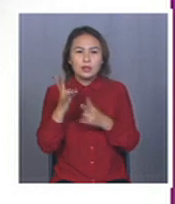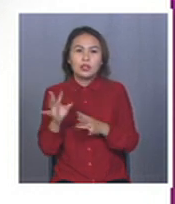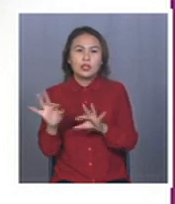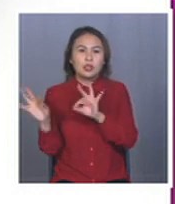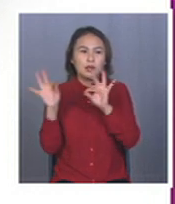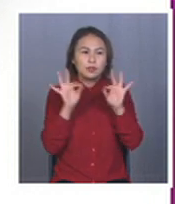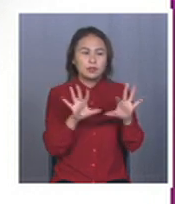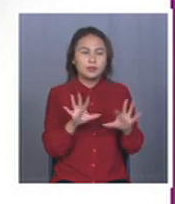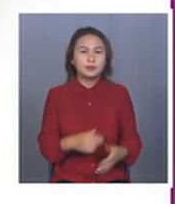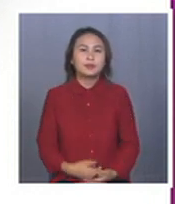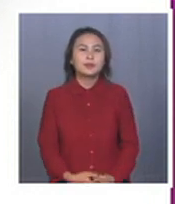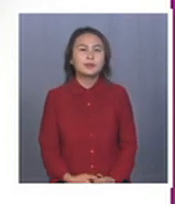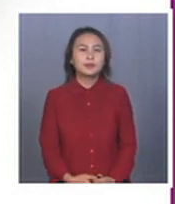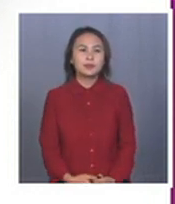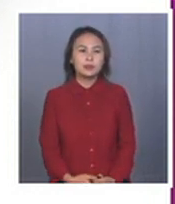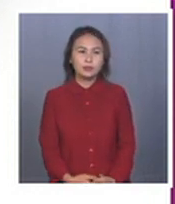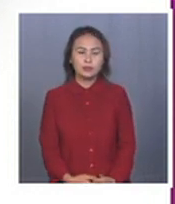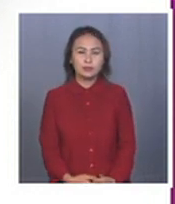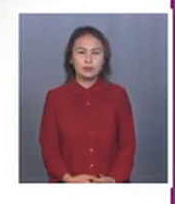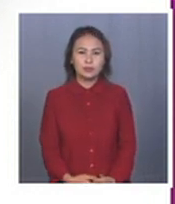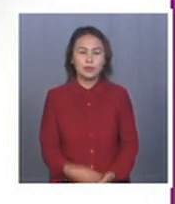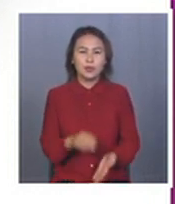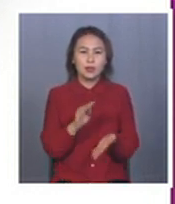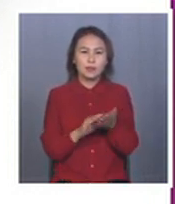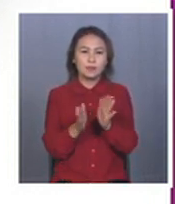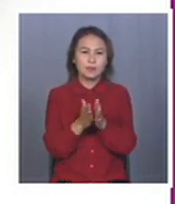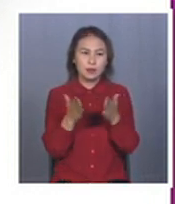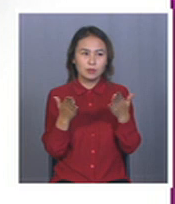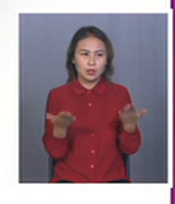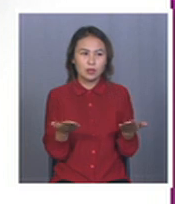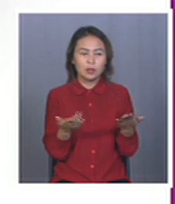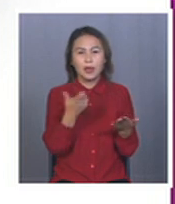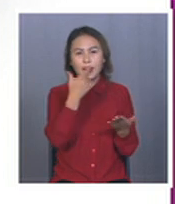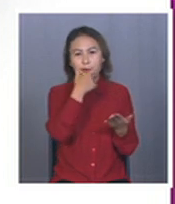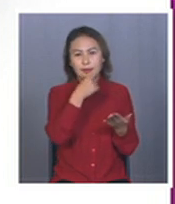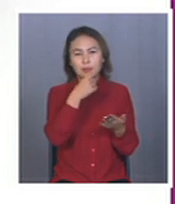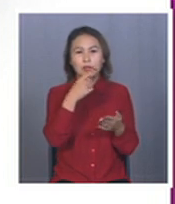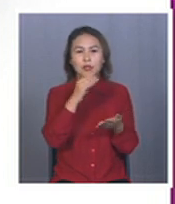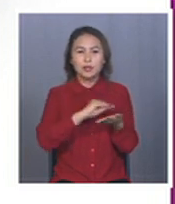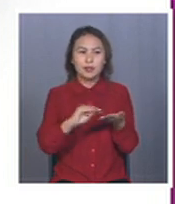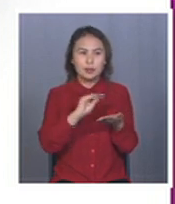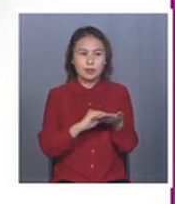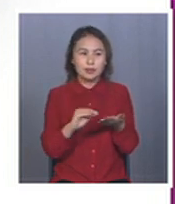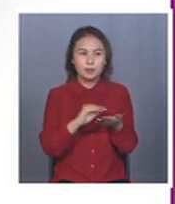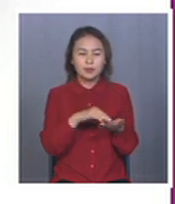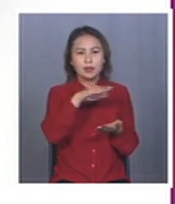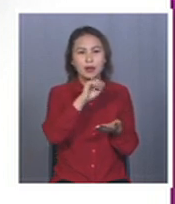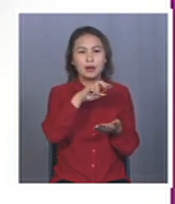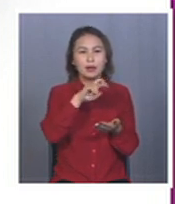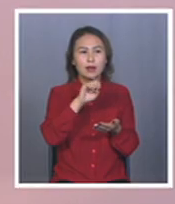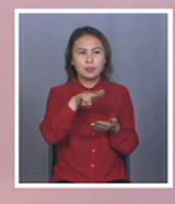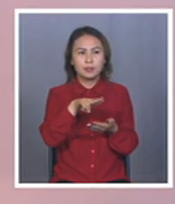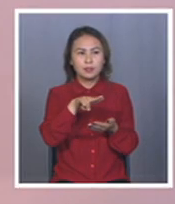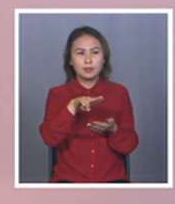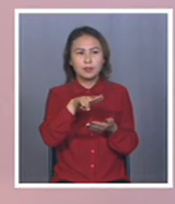тезисін жалғап жазамыз. Дәптерімізді ашамыз. Әдемі сұлу етіп жазамыз. Талап